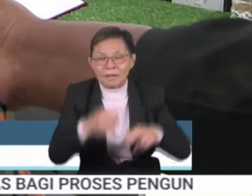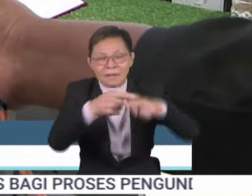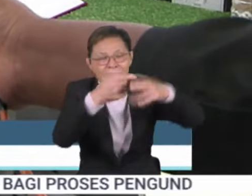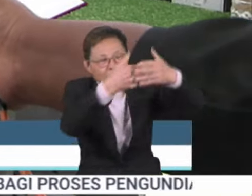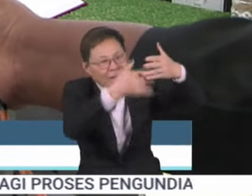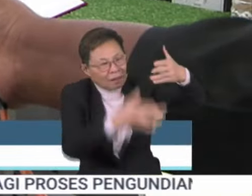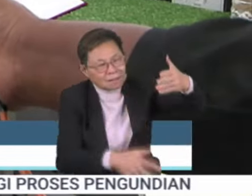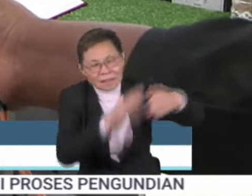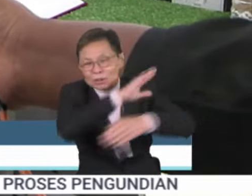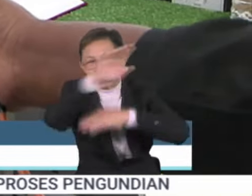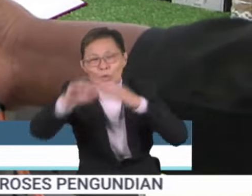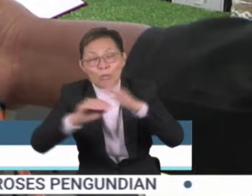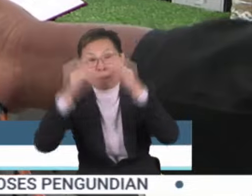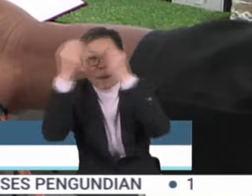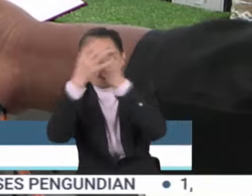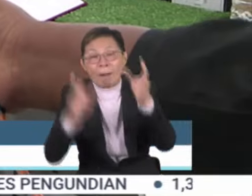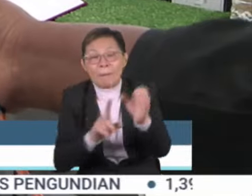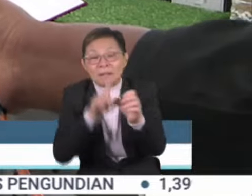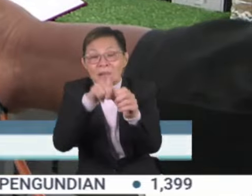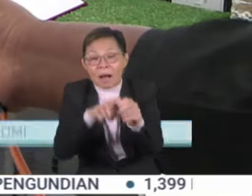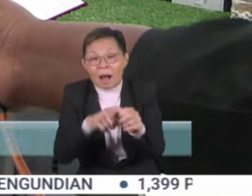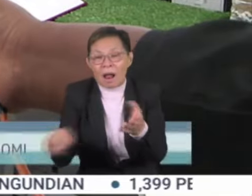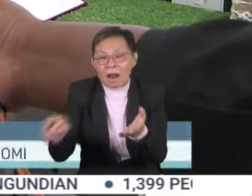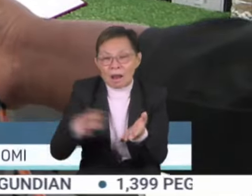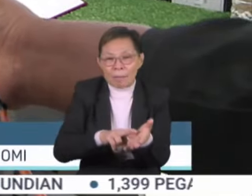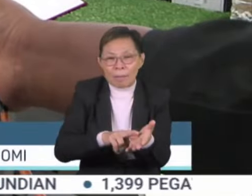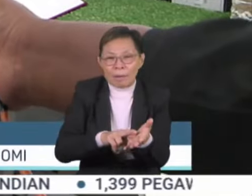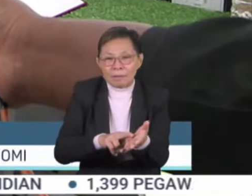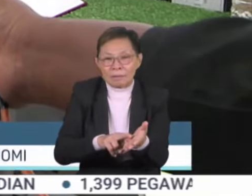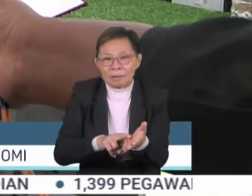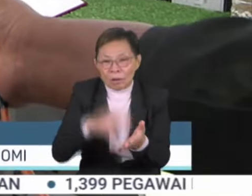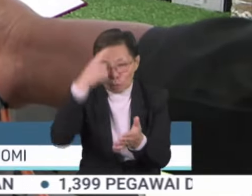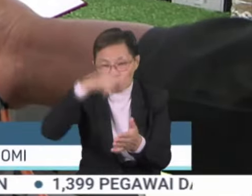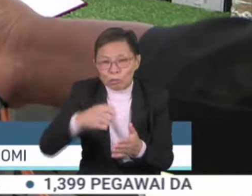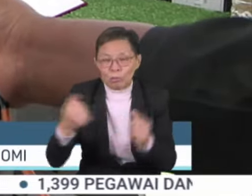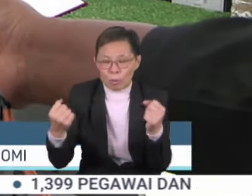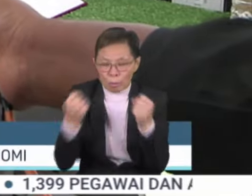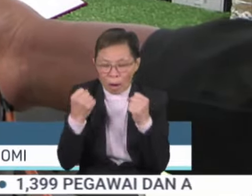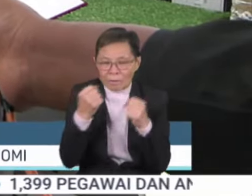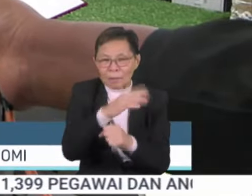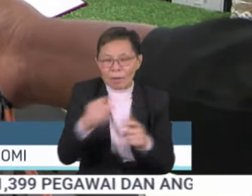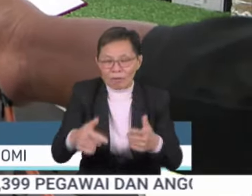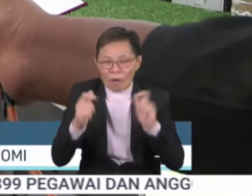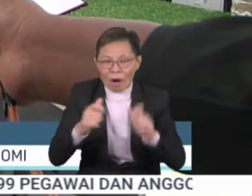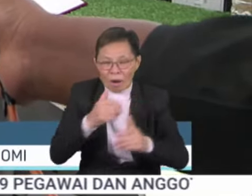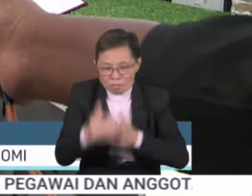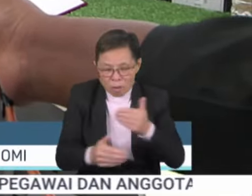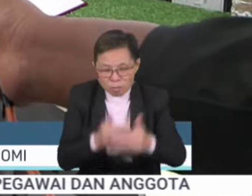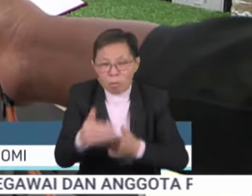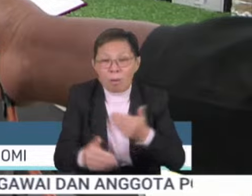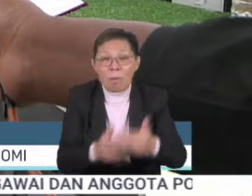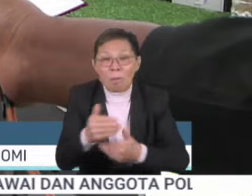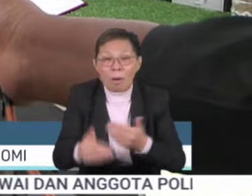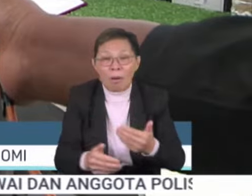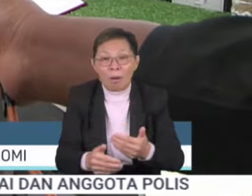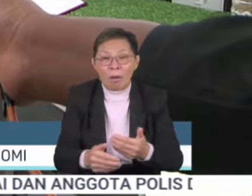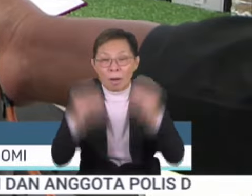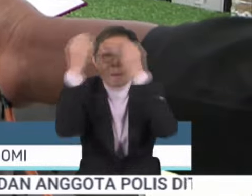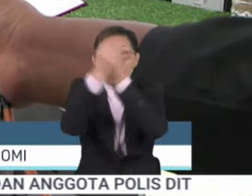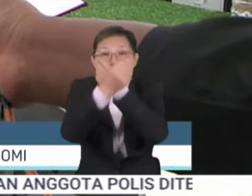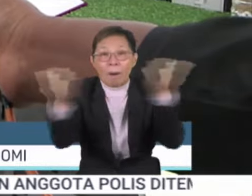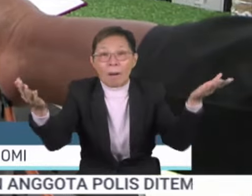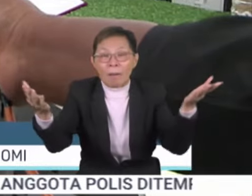dan segala maklumat berkenaan laporan sukan adalah untuk lebih memantapkan dan mempercepatkan proses